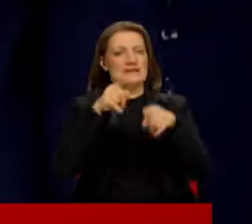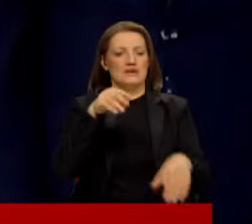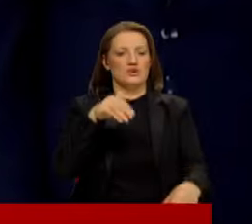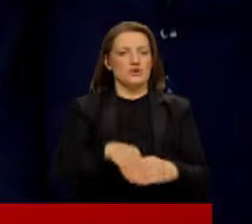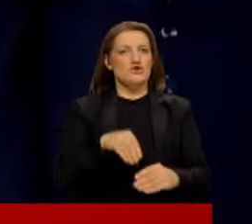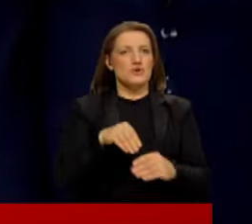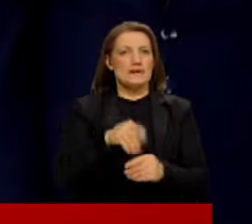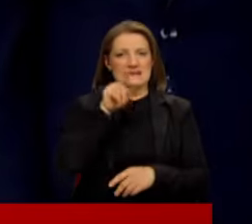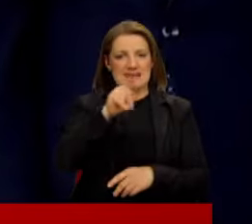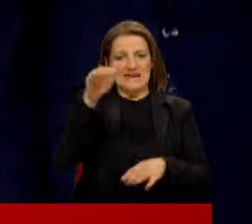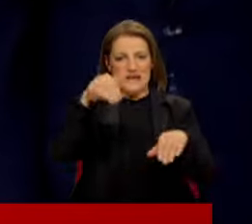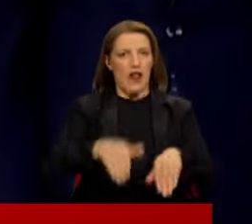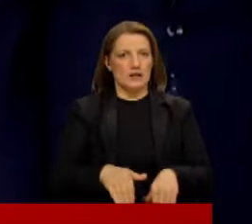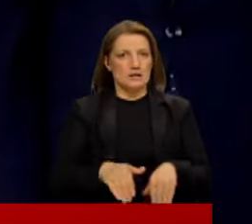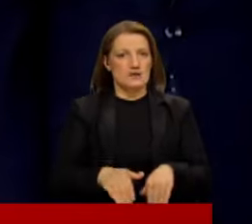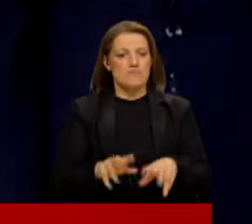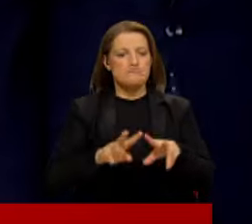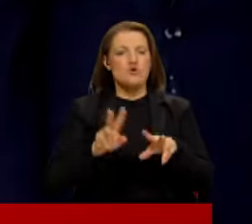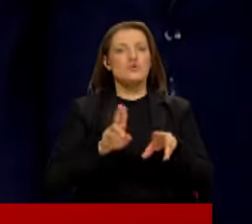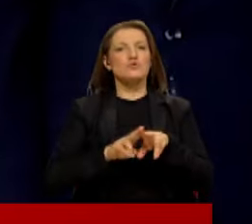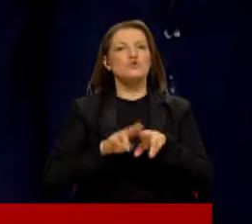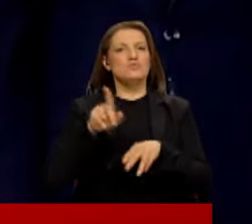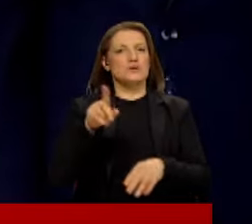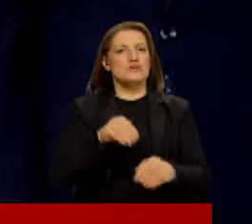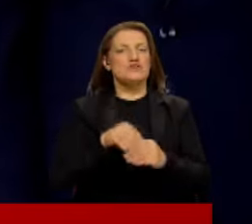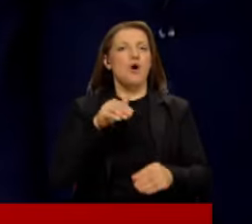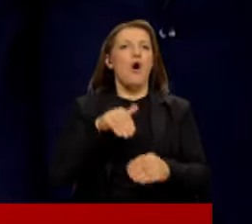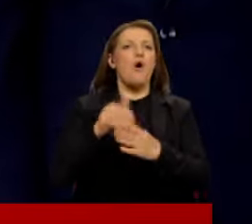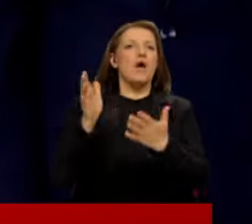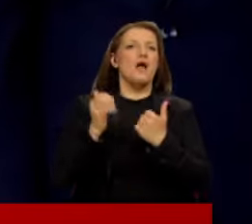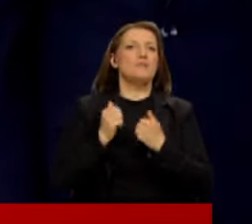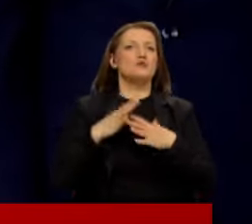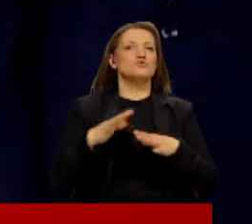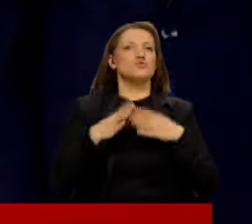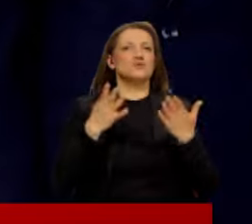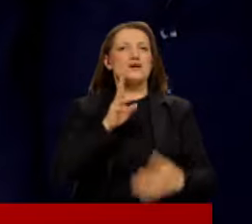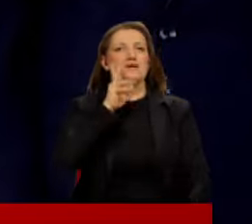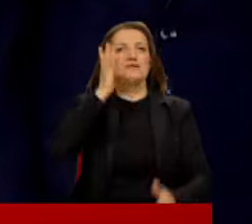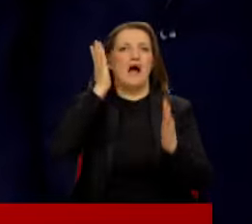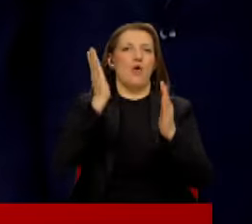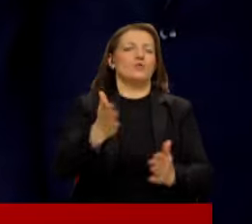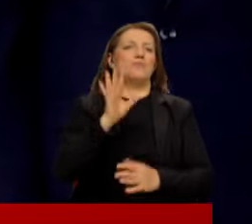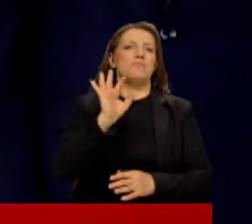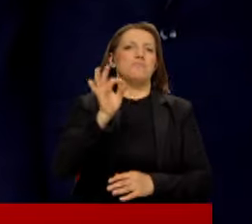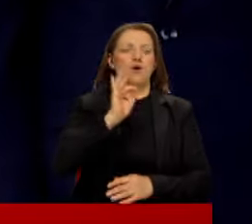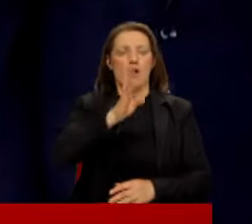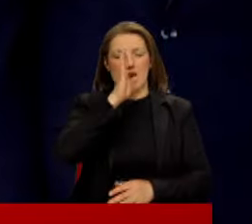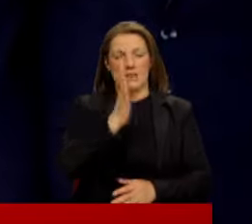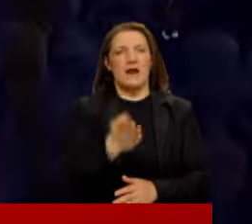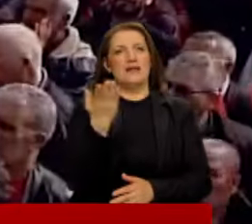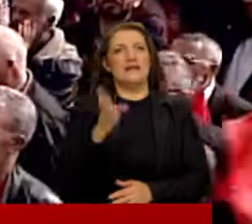için, sen gelmişsin Murat Kurum için oy istiyorsun. Yazıklar olsun böyle